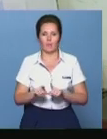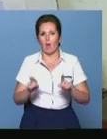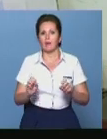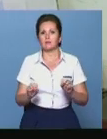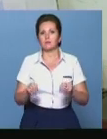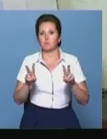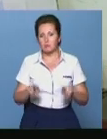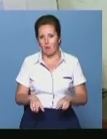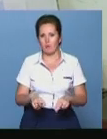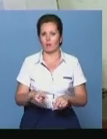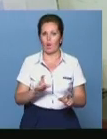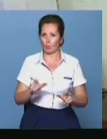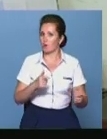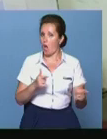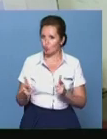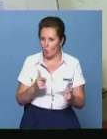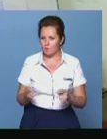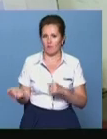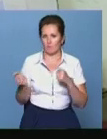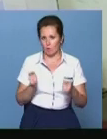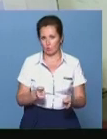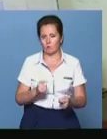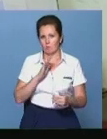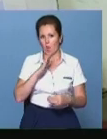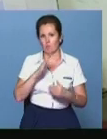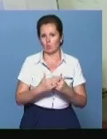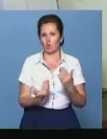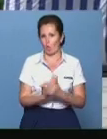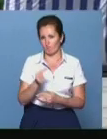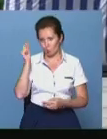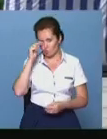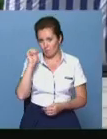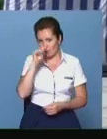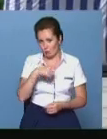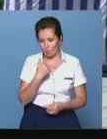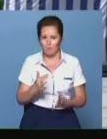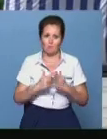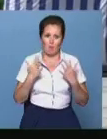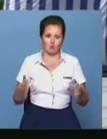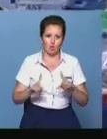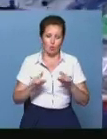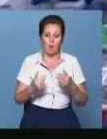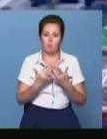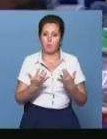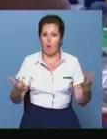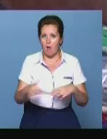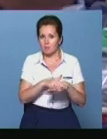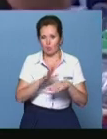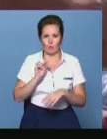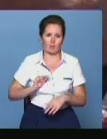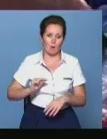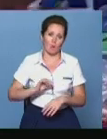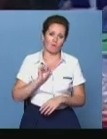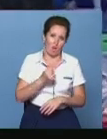специально предприятие готовится и везет именно под новый учебный год. Большие школьные базары в августе будут работать в Ижевске,